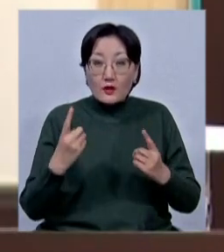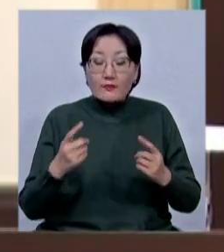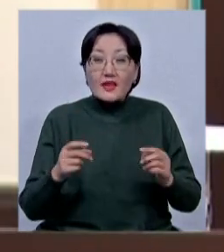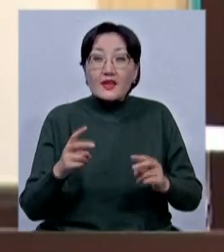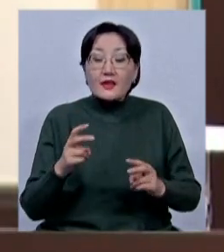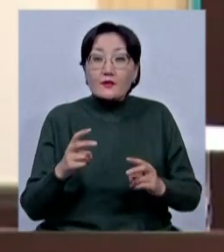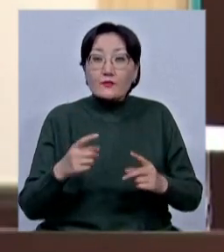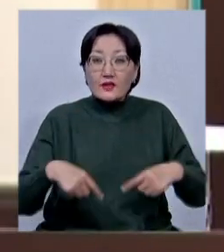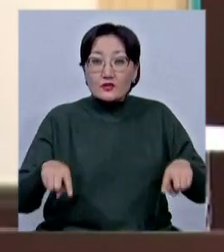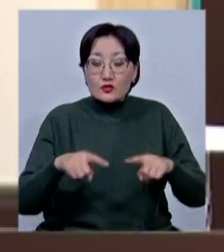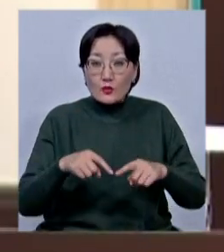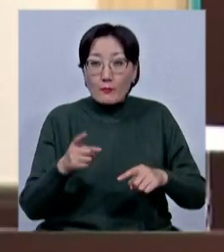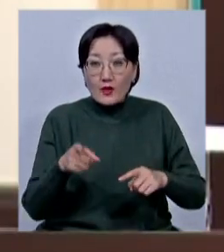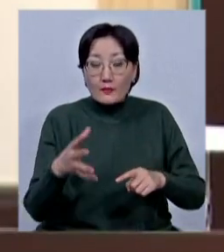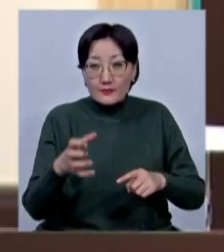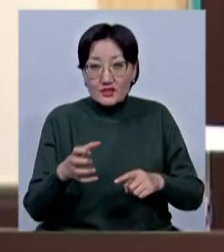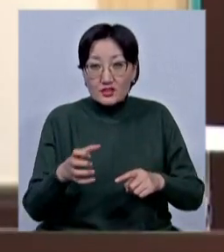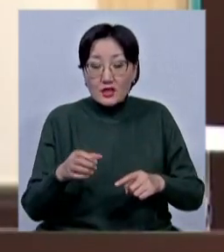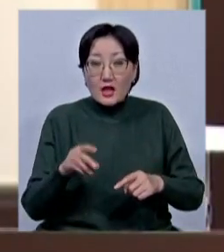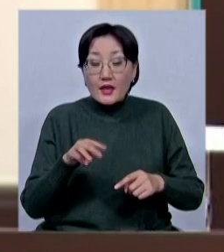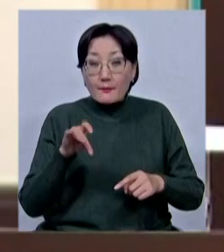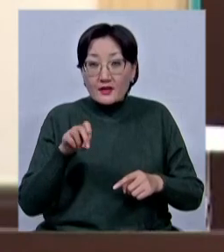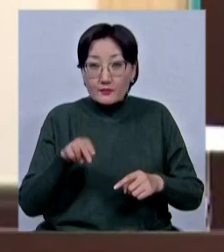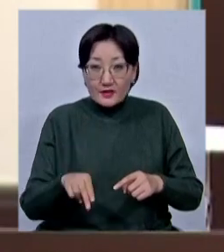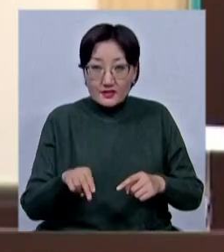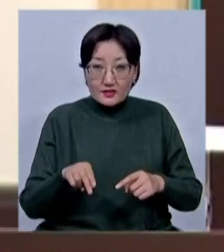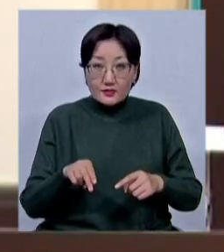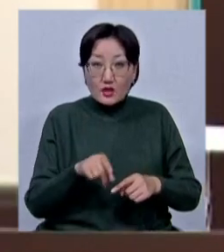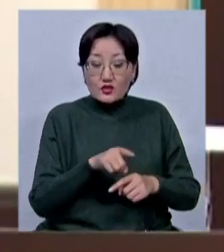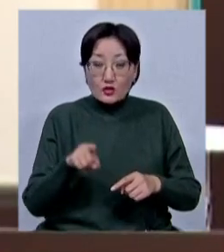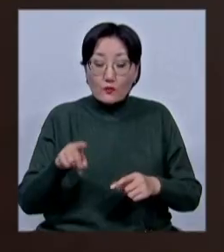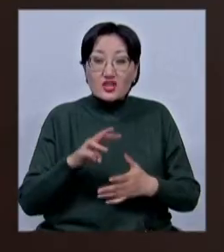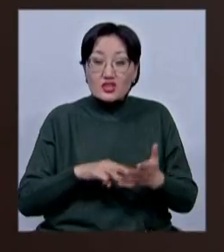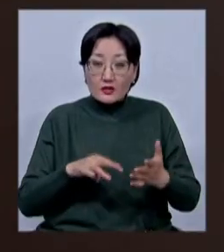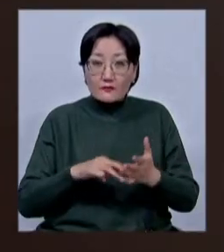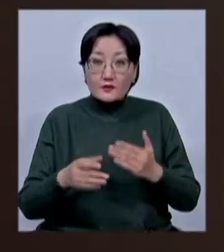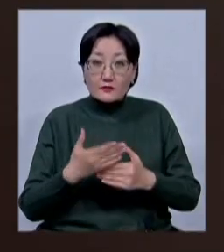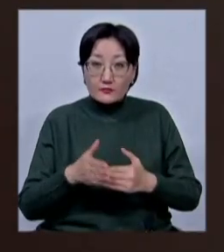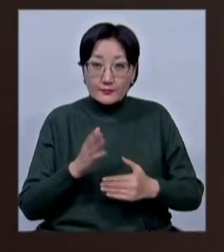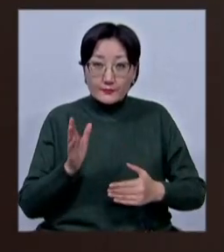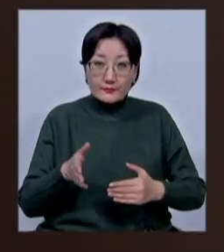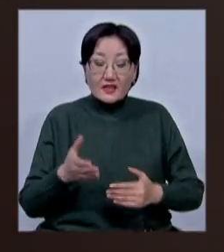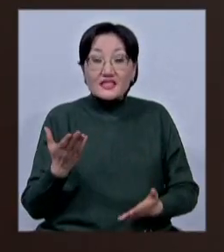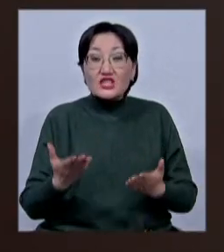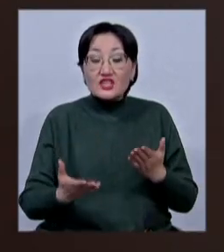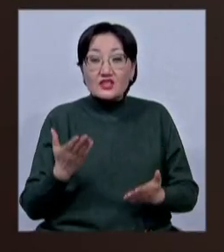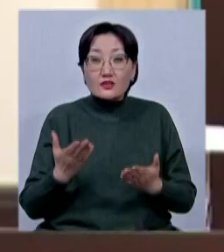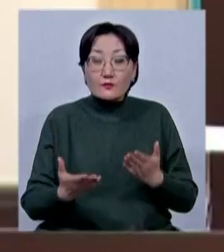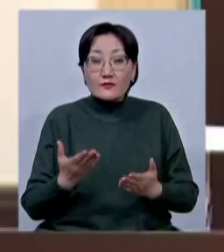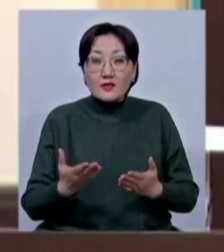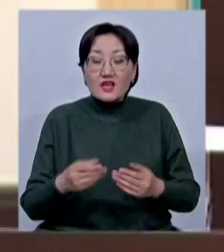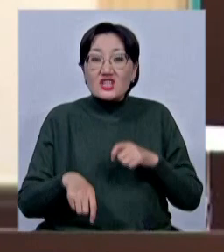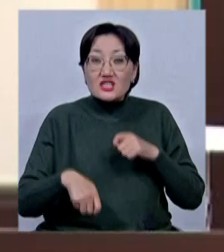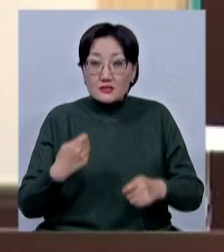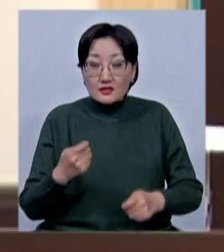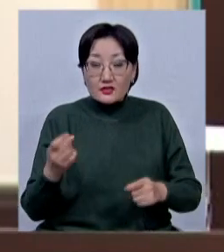кәсіпорындарға 1500 айлық есептік көрсеткішке дейін айыппұл салынады. Егер келтірілген